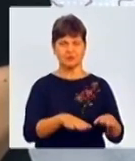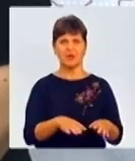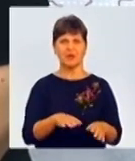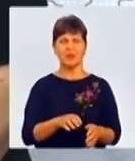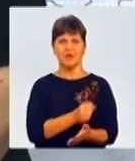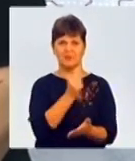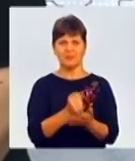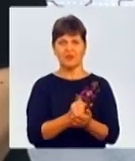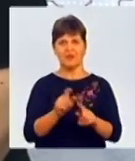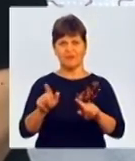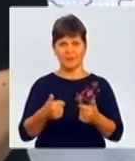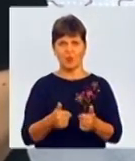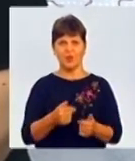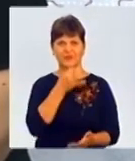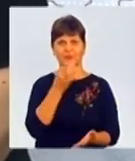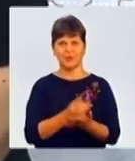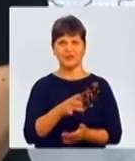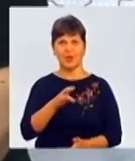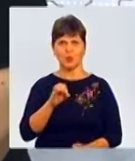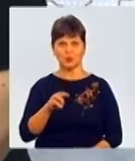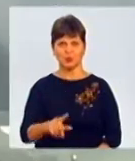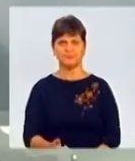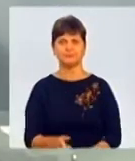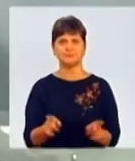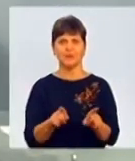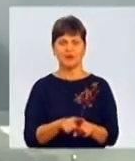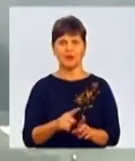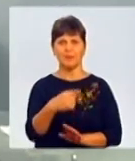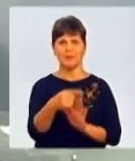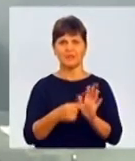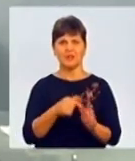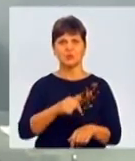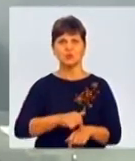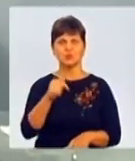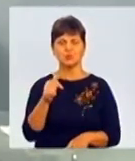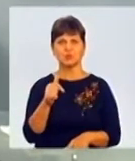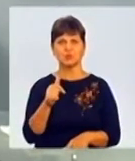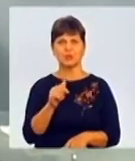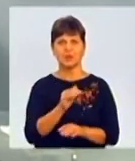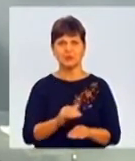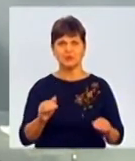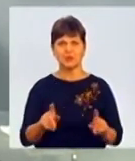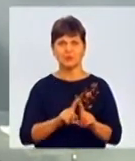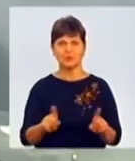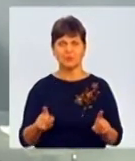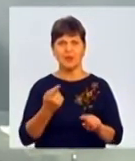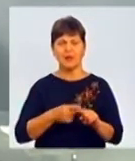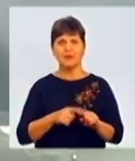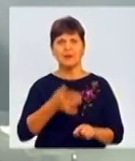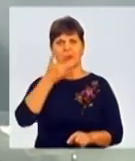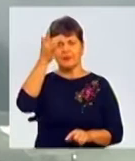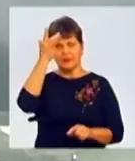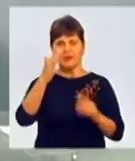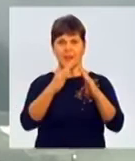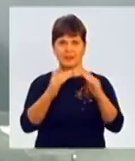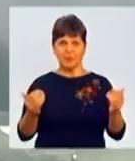цим вимогам. Таке питання, яке стосується саме літа і особливо дітей, це літні табори відпочинку. І